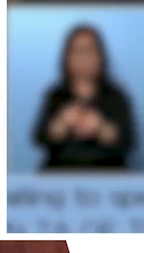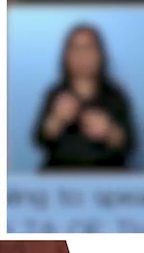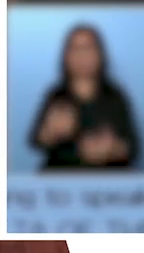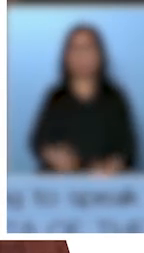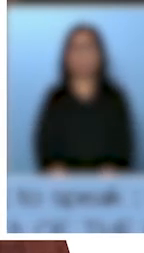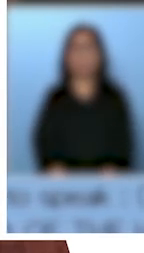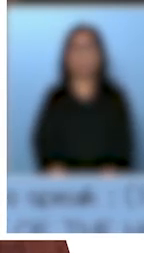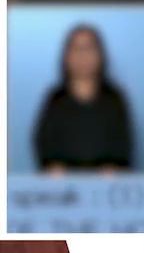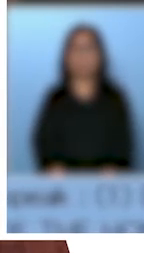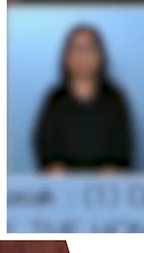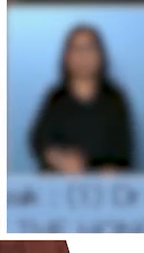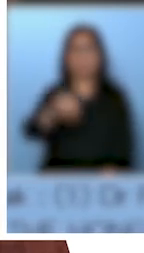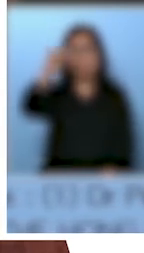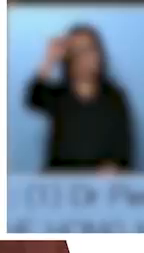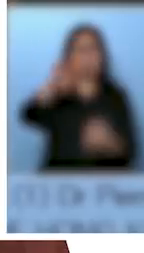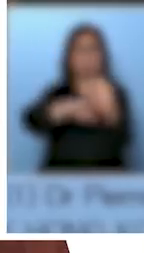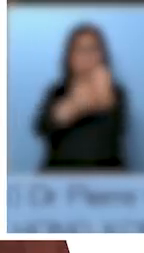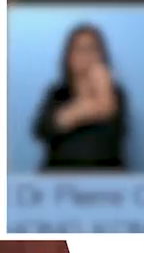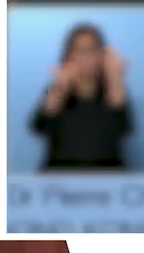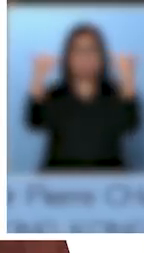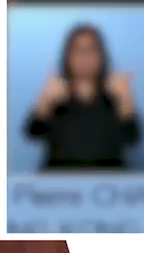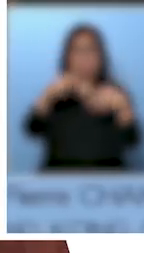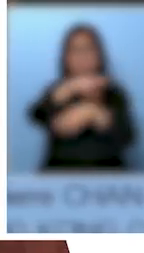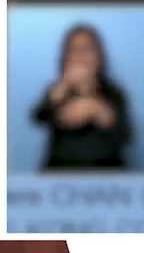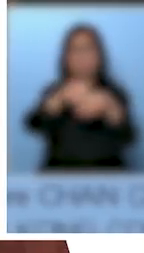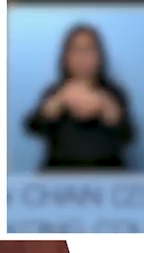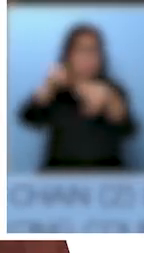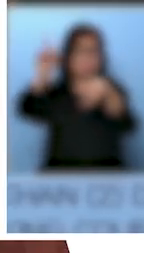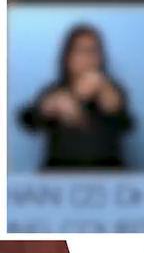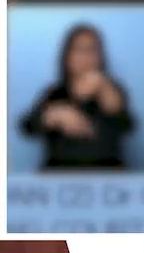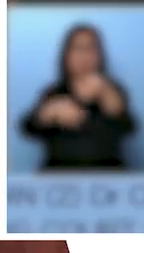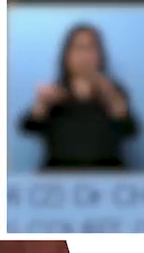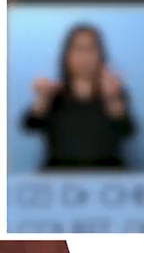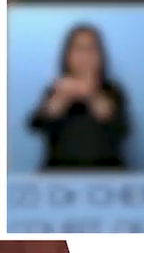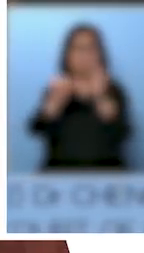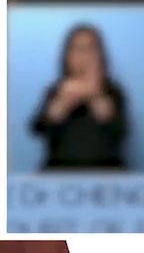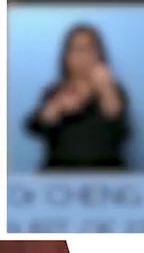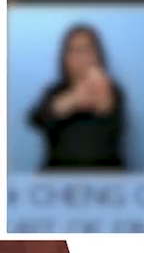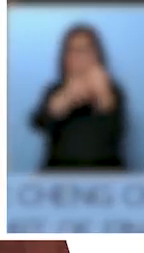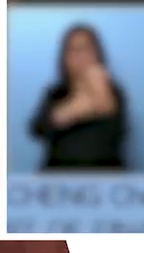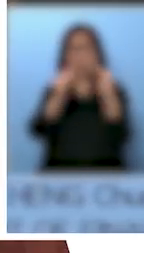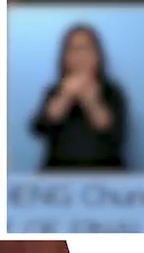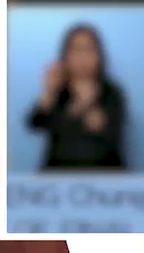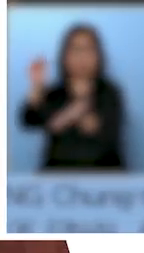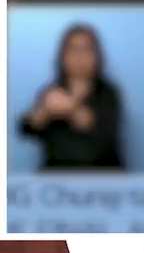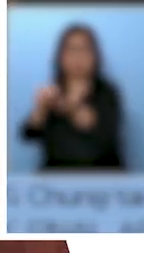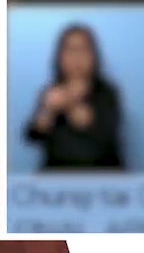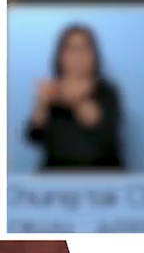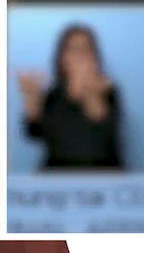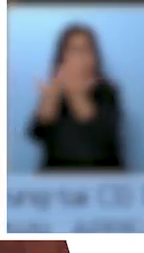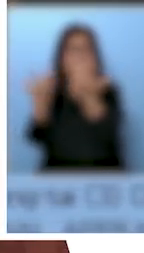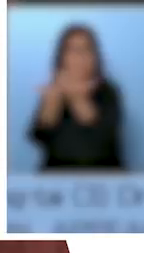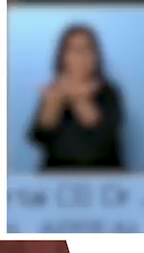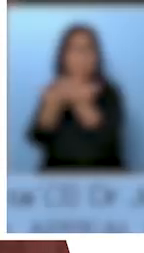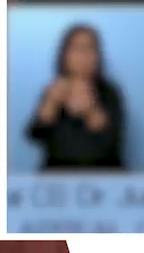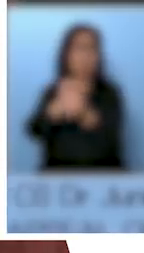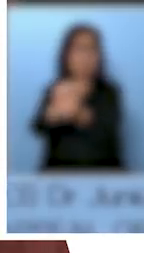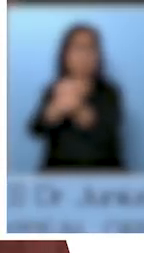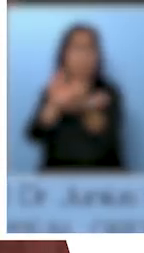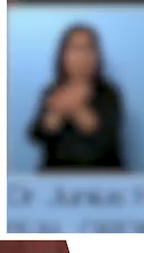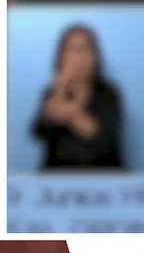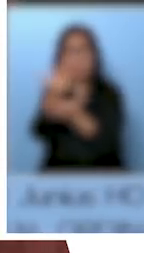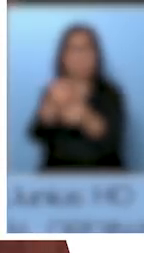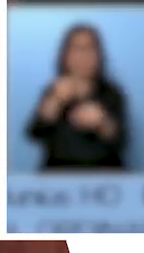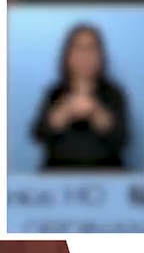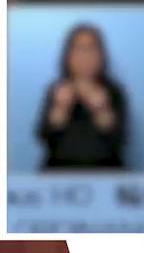由高級嘅法院，甚至包括終審法院可以頒下量刑指引啦。不過呢啲往往都係需時，